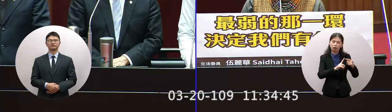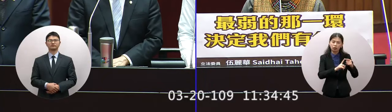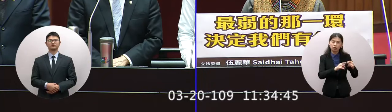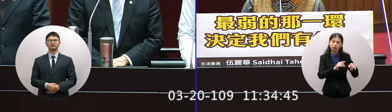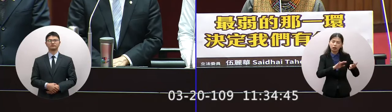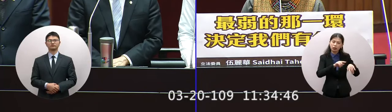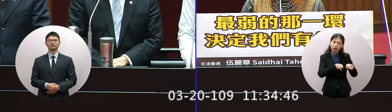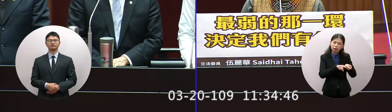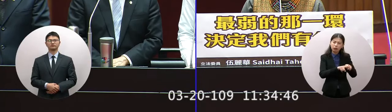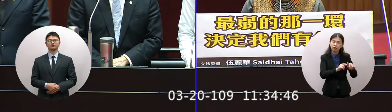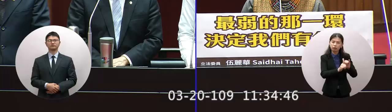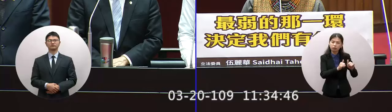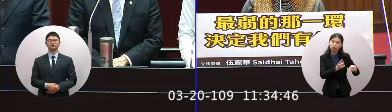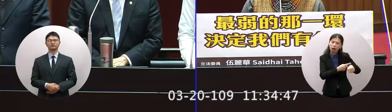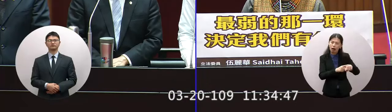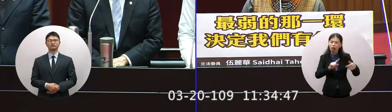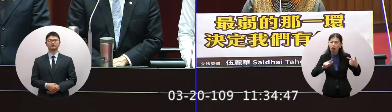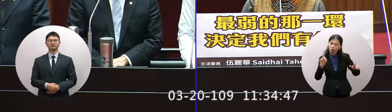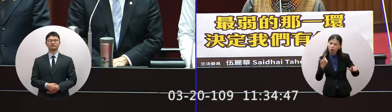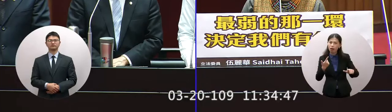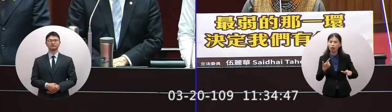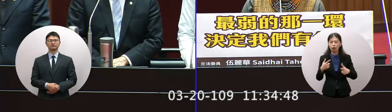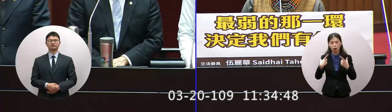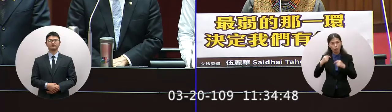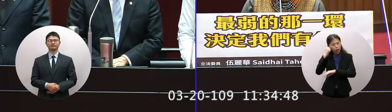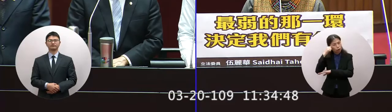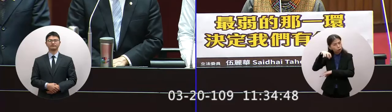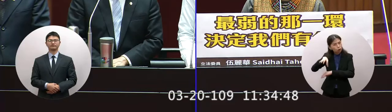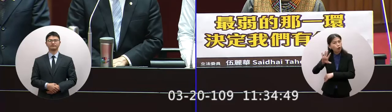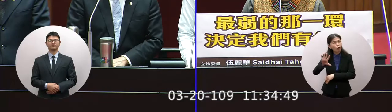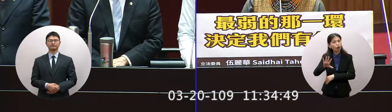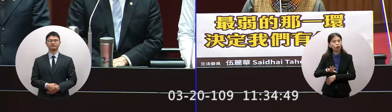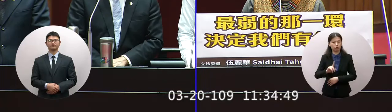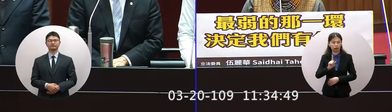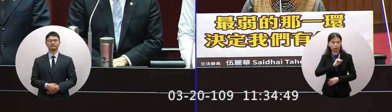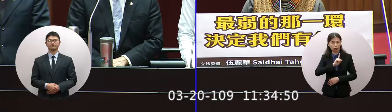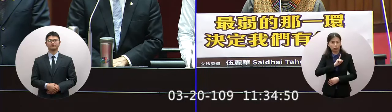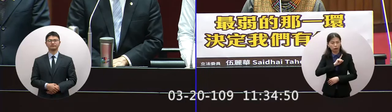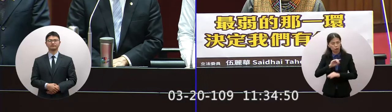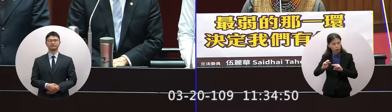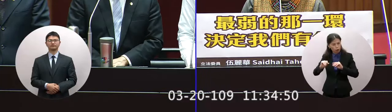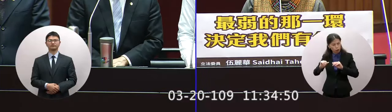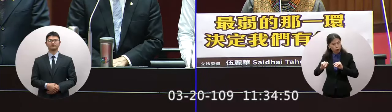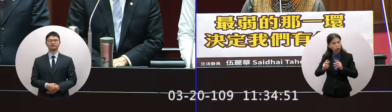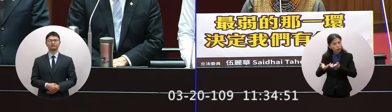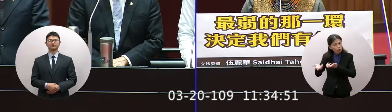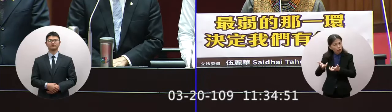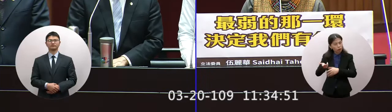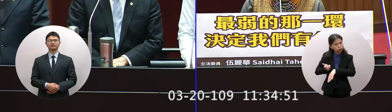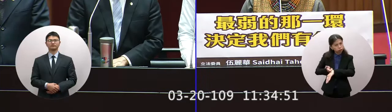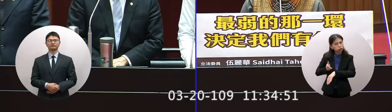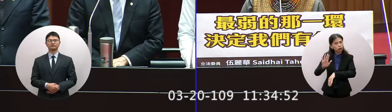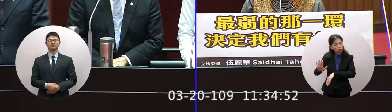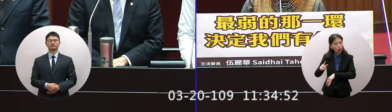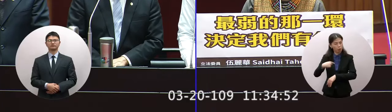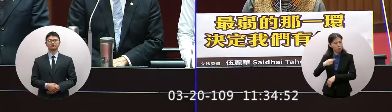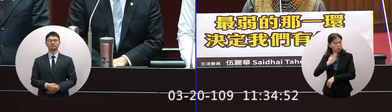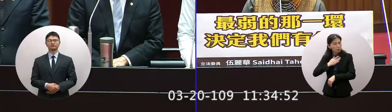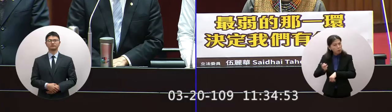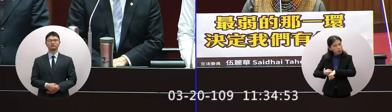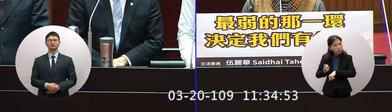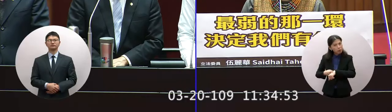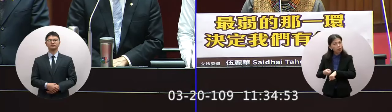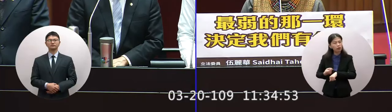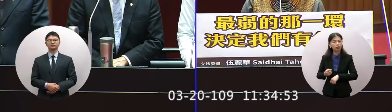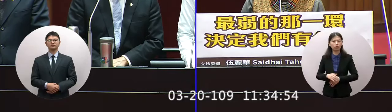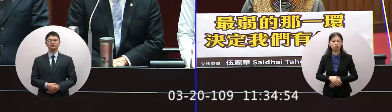合，因为我们原本有自己居住的地方，自己分配土地的方式，应用土地的方式，有自己